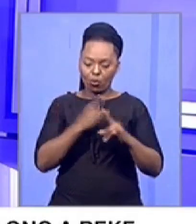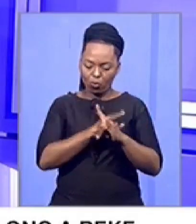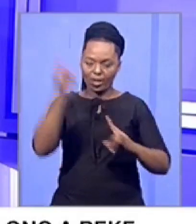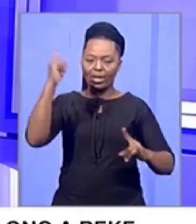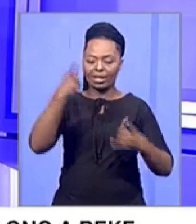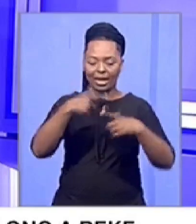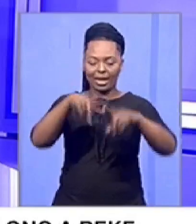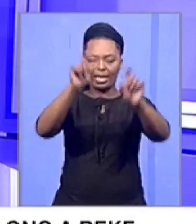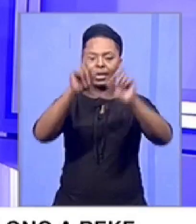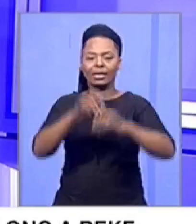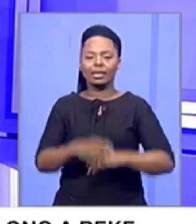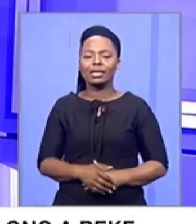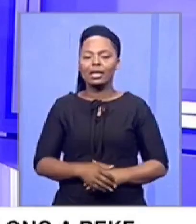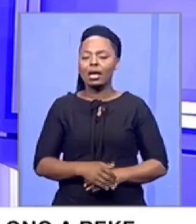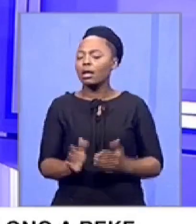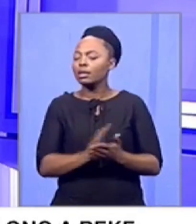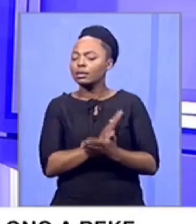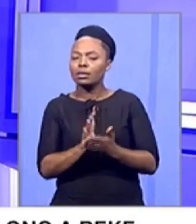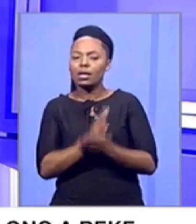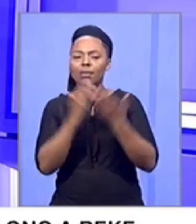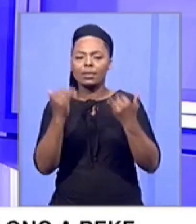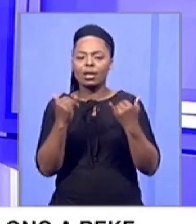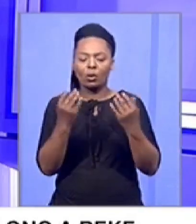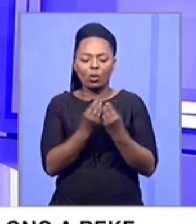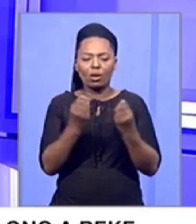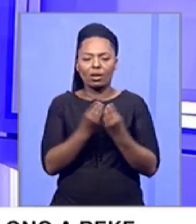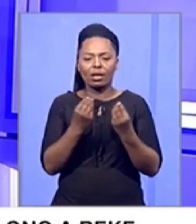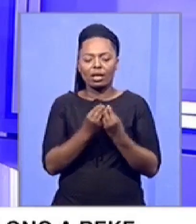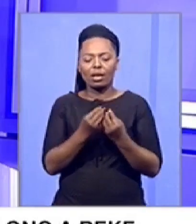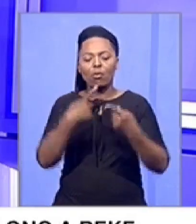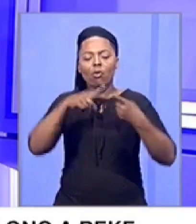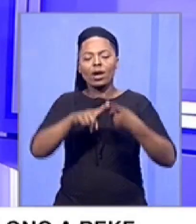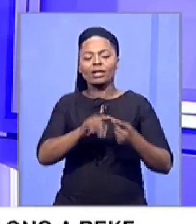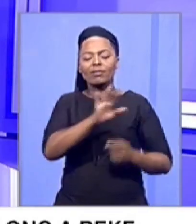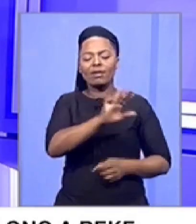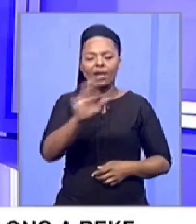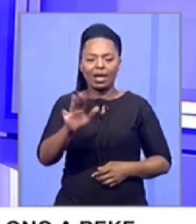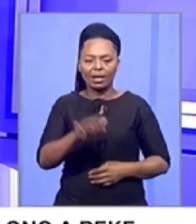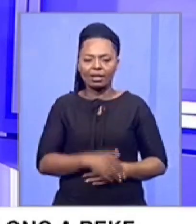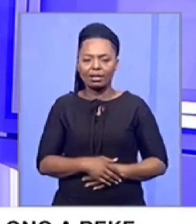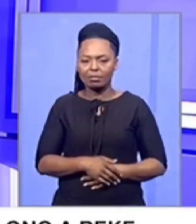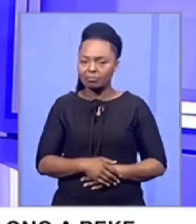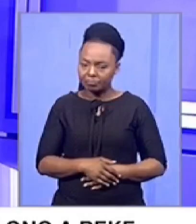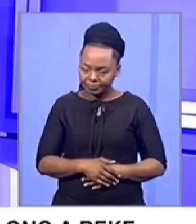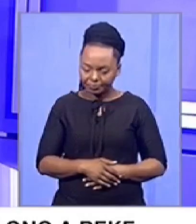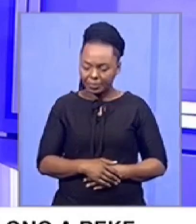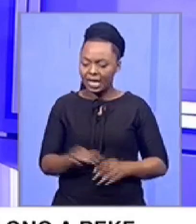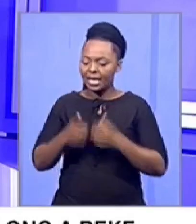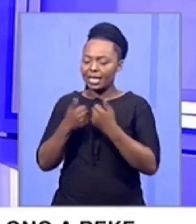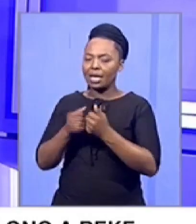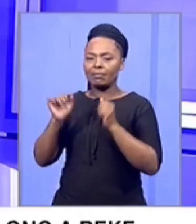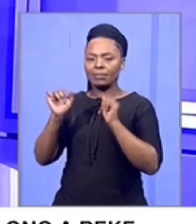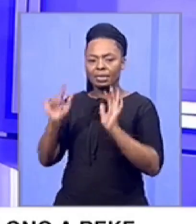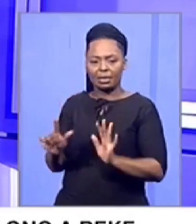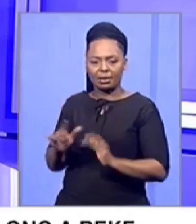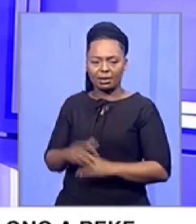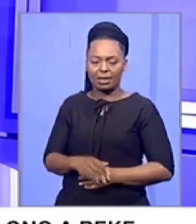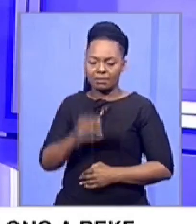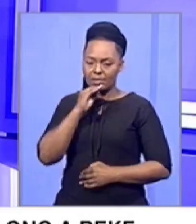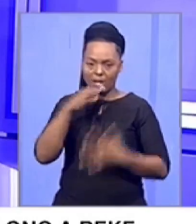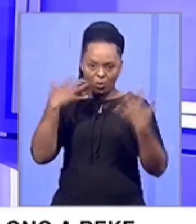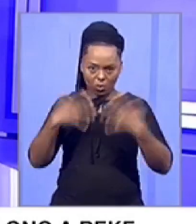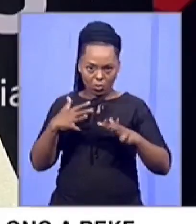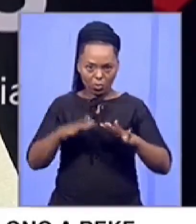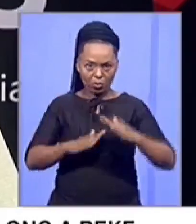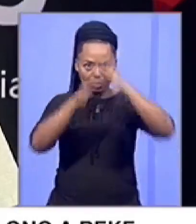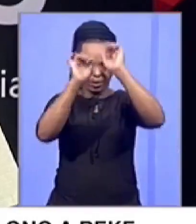supileng ha o sheba le dintlha tse bana le tsona lokong 59 dipapadi di supile e ntse kana ba yengwe record le yona record ya